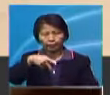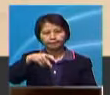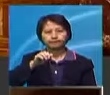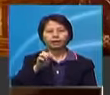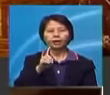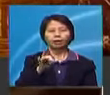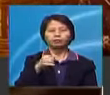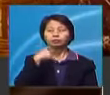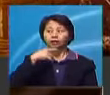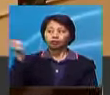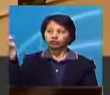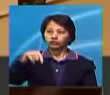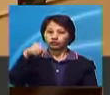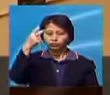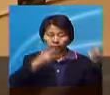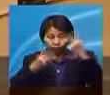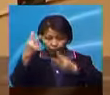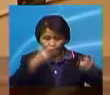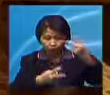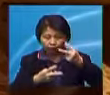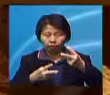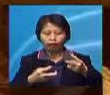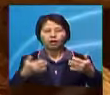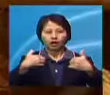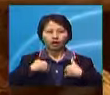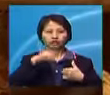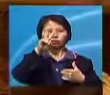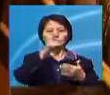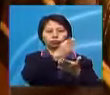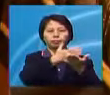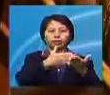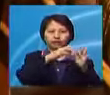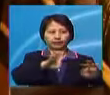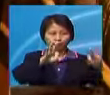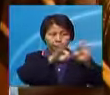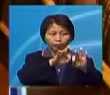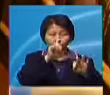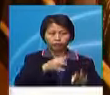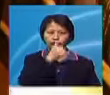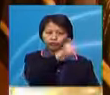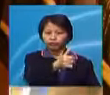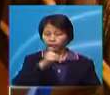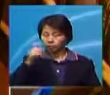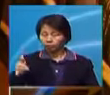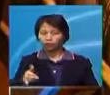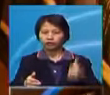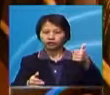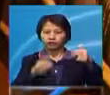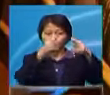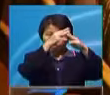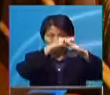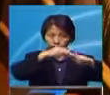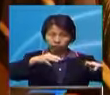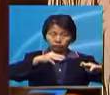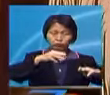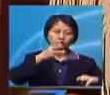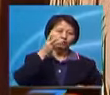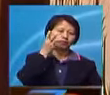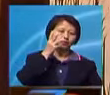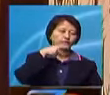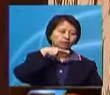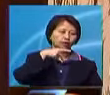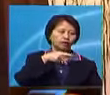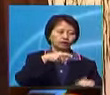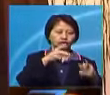pengunjung. Di sini terdapat dua bahagian penting yang perlu anda kunjungi, iaitu Museum Padi dan Kawasan